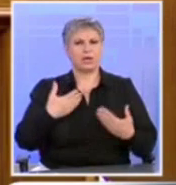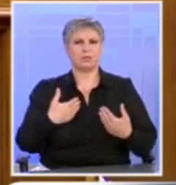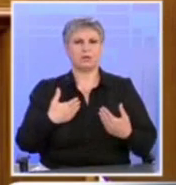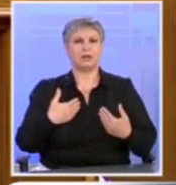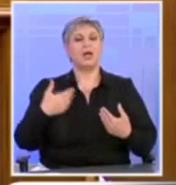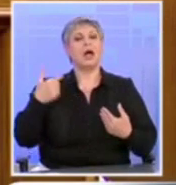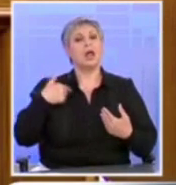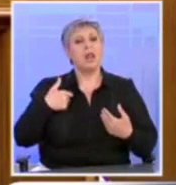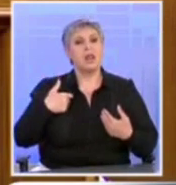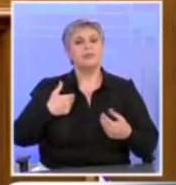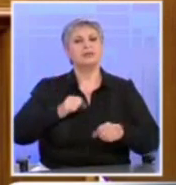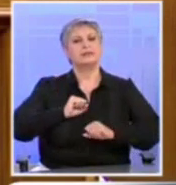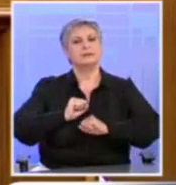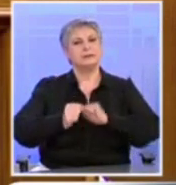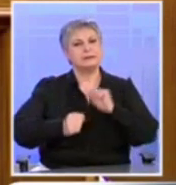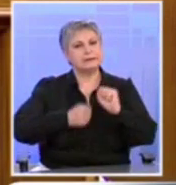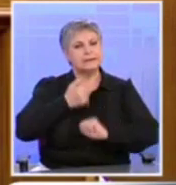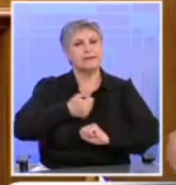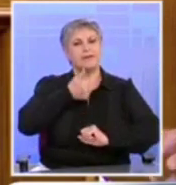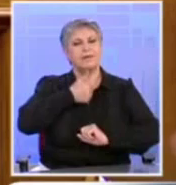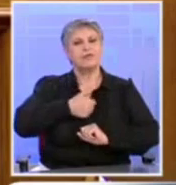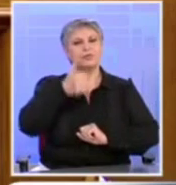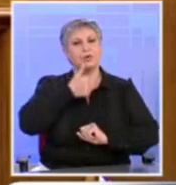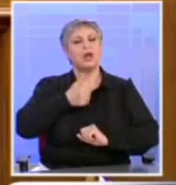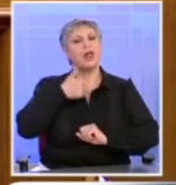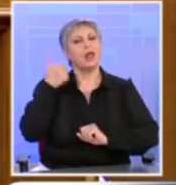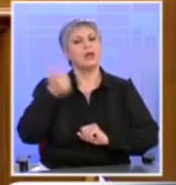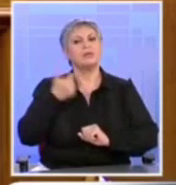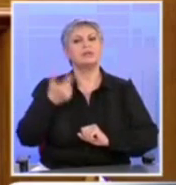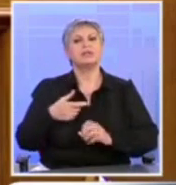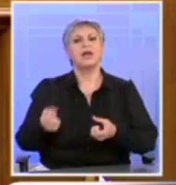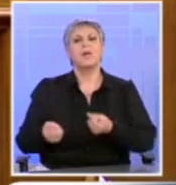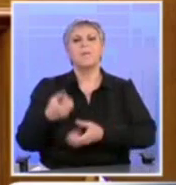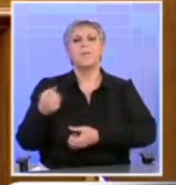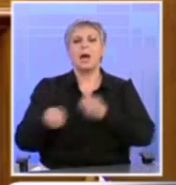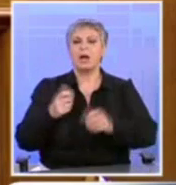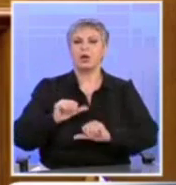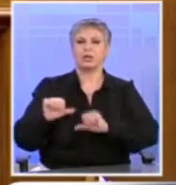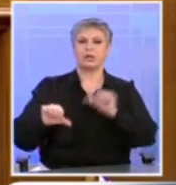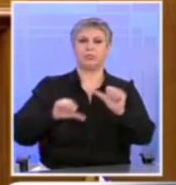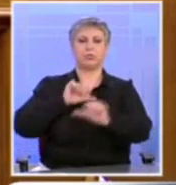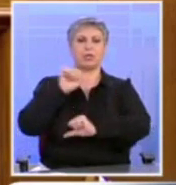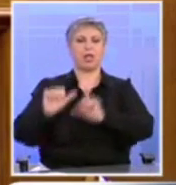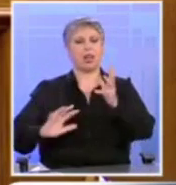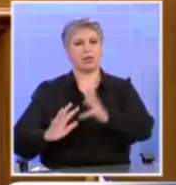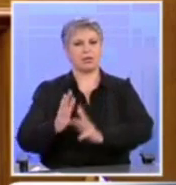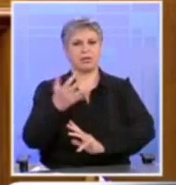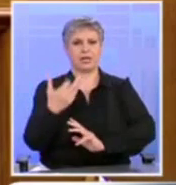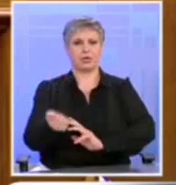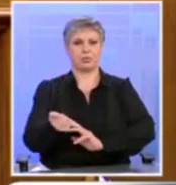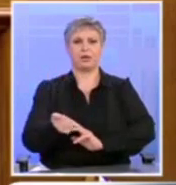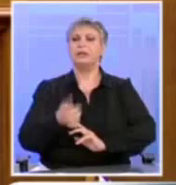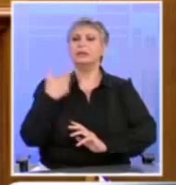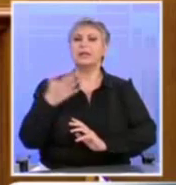να προχωρήσουμε ακόμα και στην παραγωγική ανασυγκρότηση. Είναι ηθική απέτηση του κόσμου